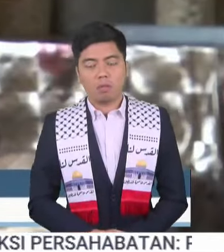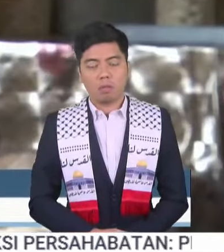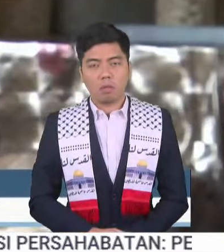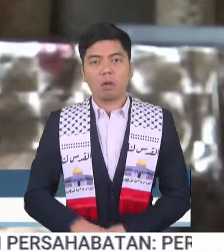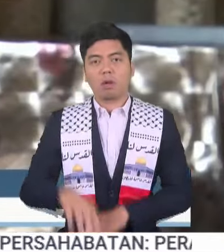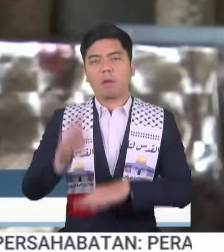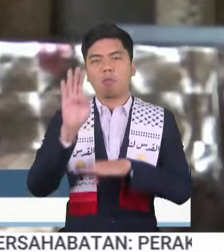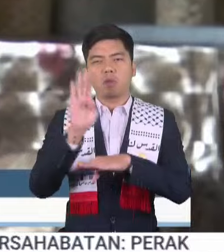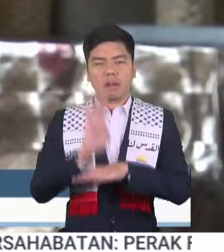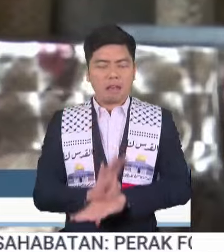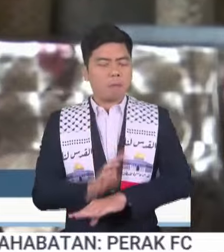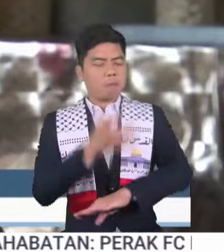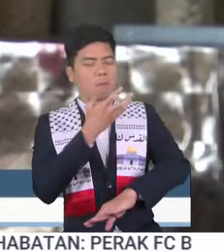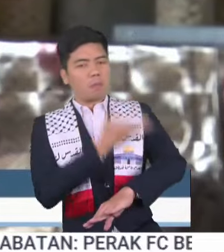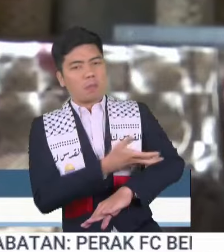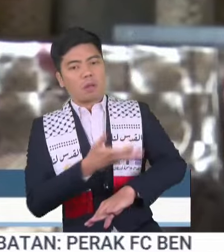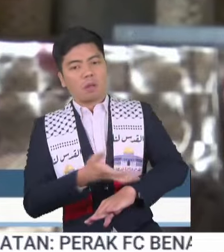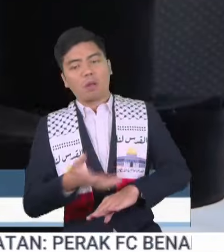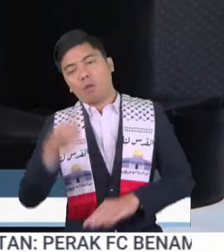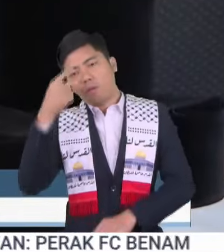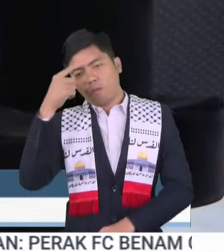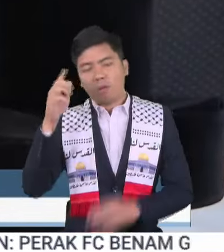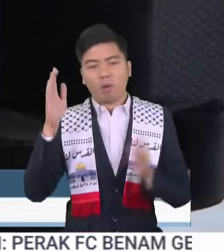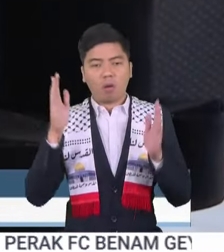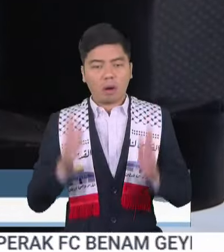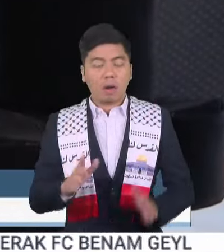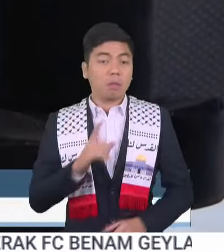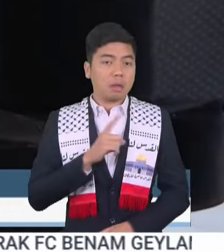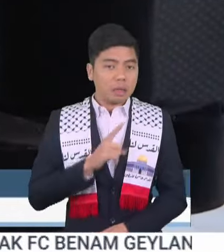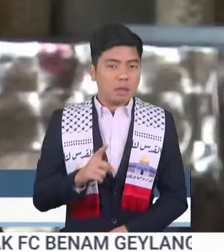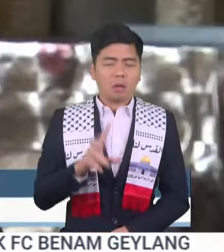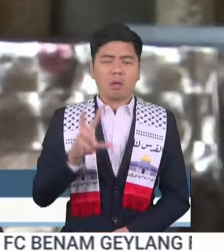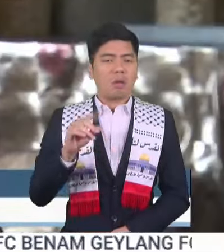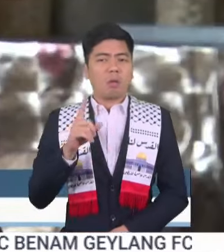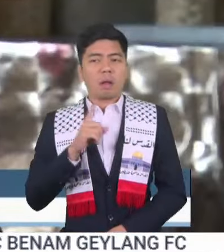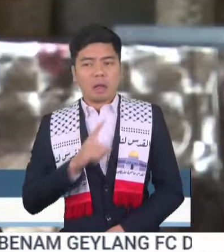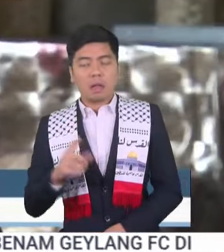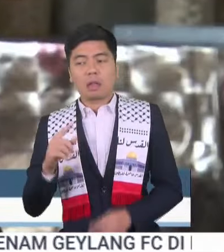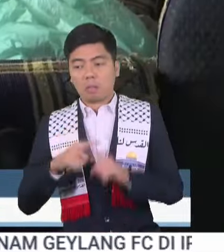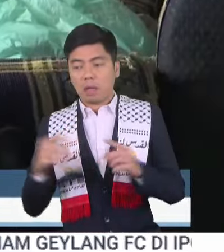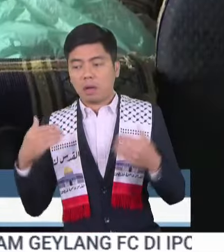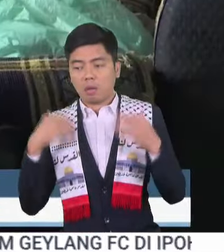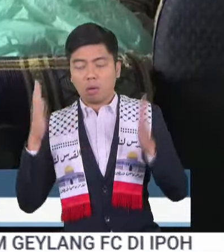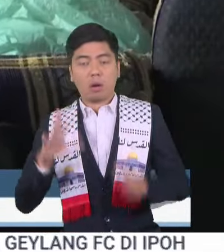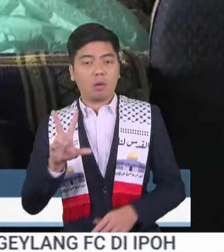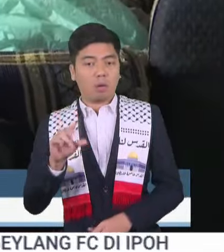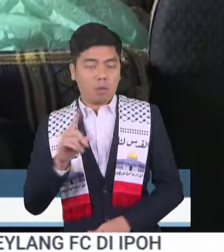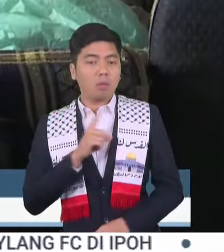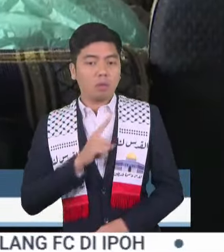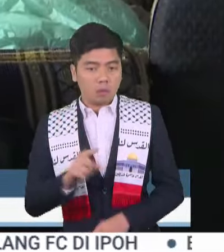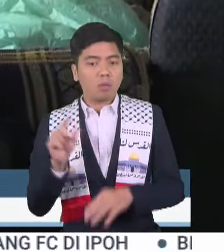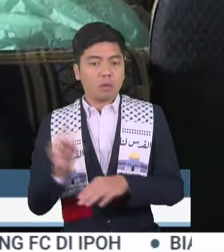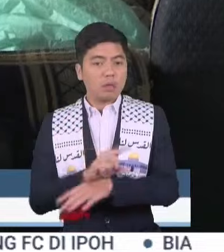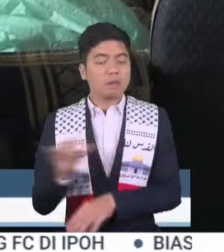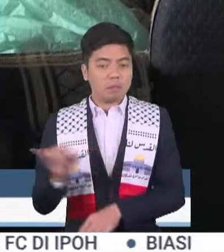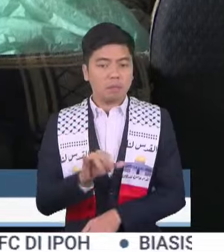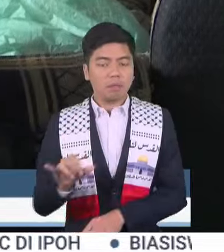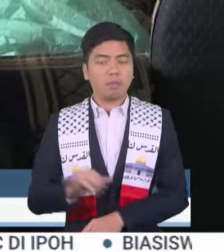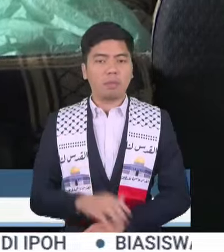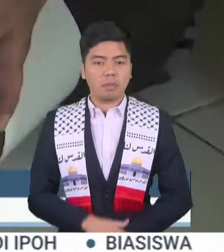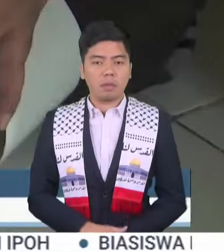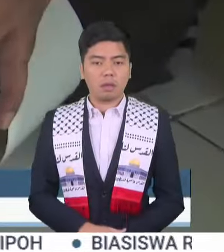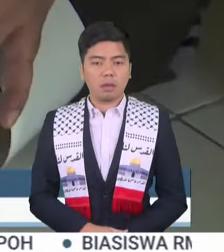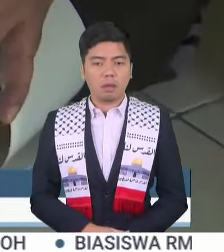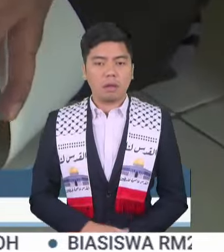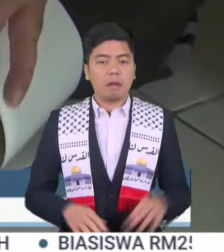kebudayaan tradisional lah untuk orang kita, bukan orang Muslim aja, orang non-Muslim pun ada juga. Berkecimpung lebih 10